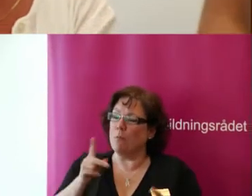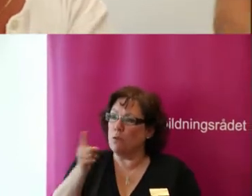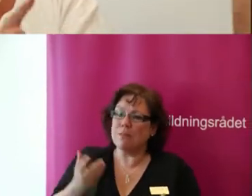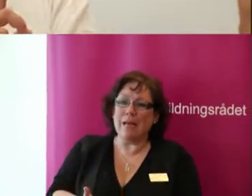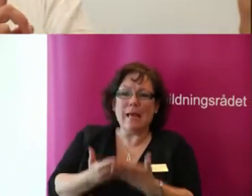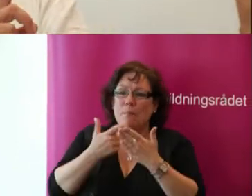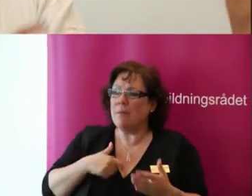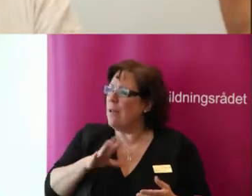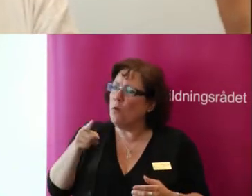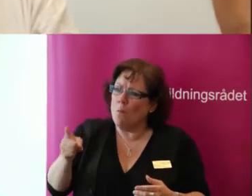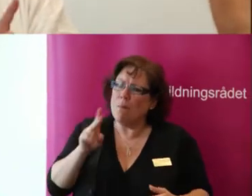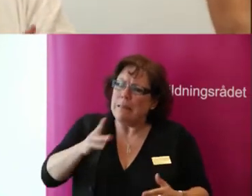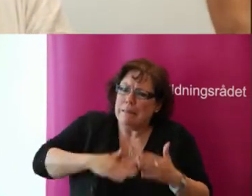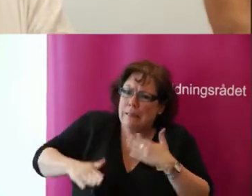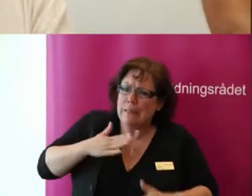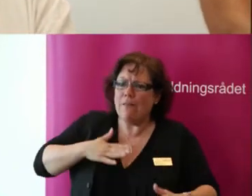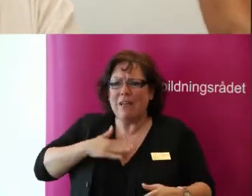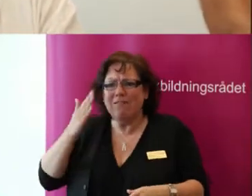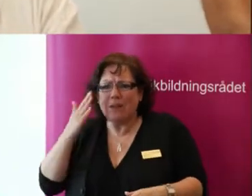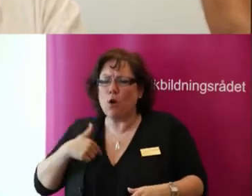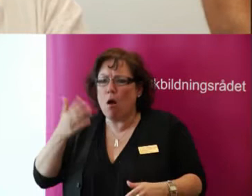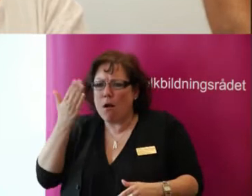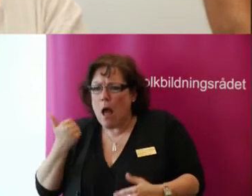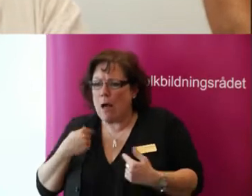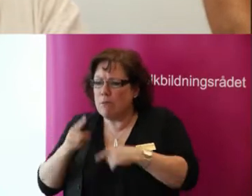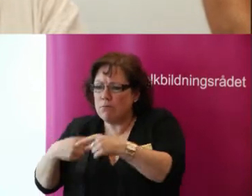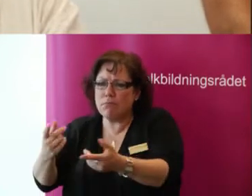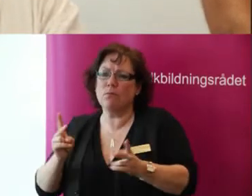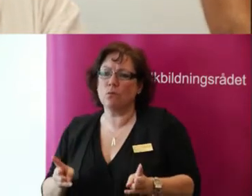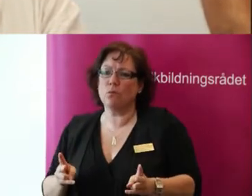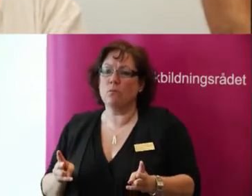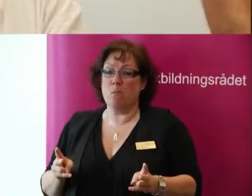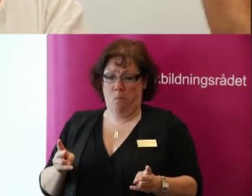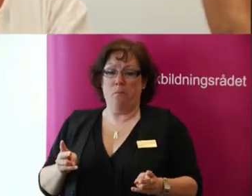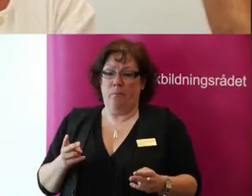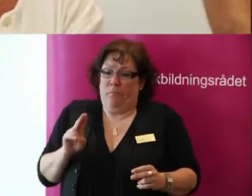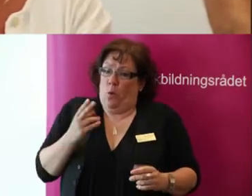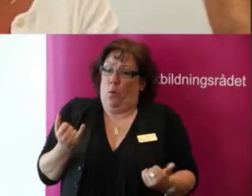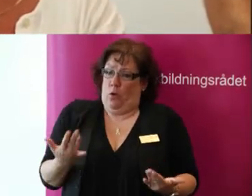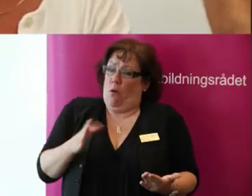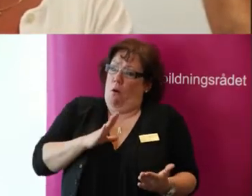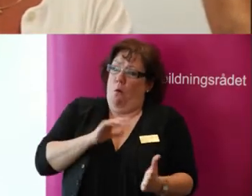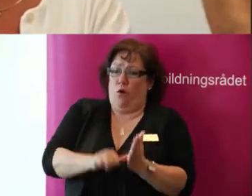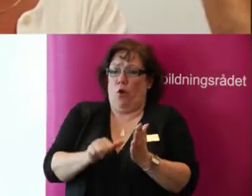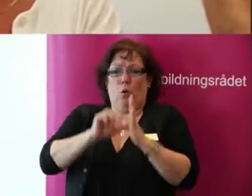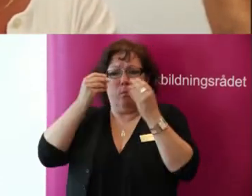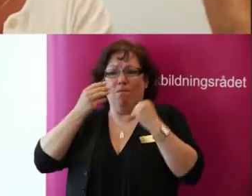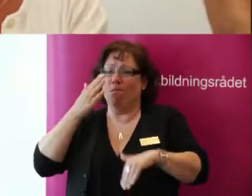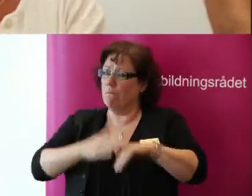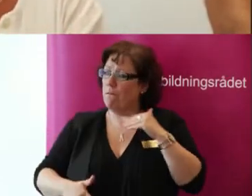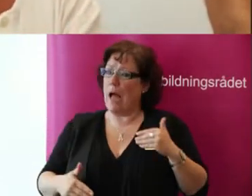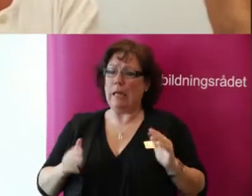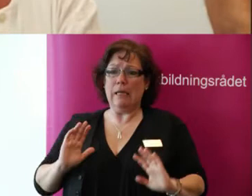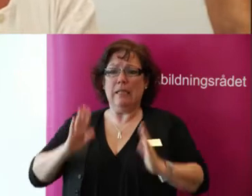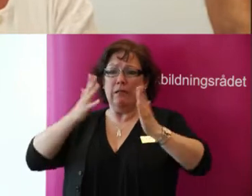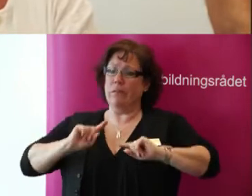var intresserade av vad jag kunde. Och på den vägen var det. Och nu har jag en yrkesutbildning. Och liksom livet